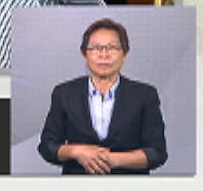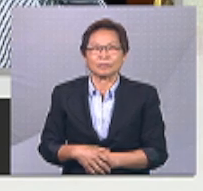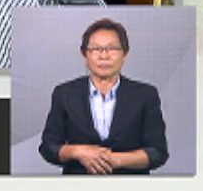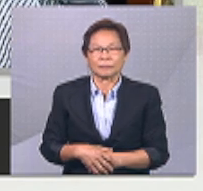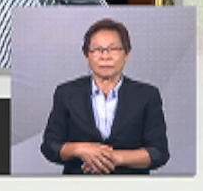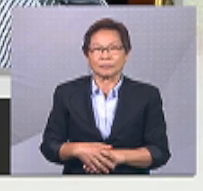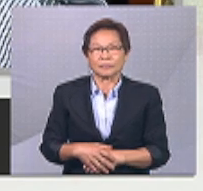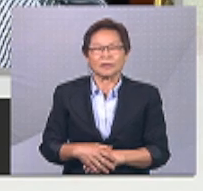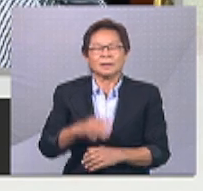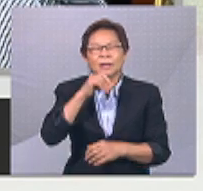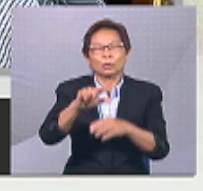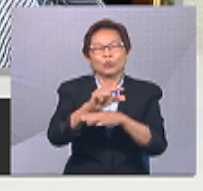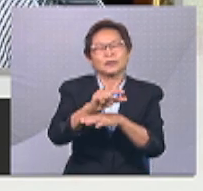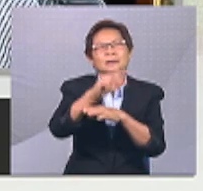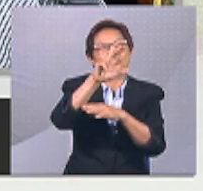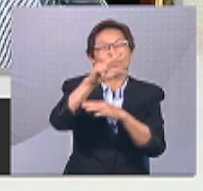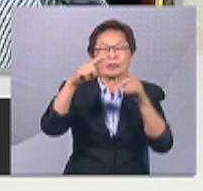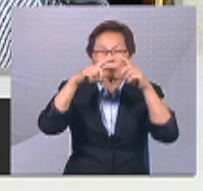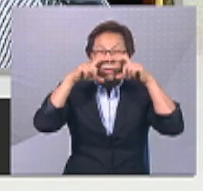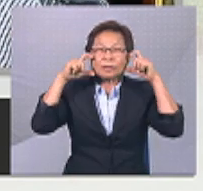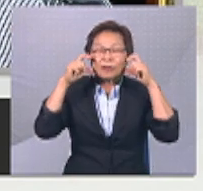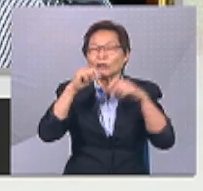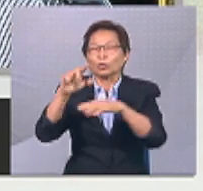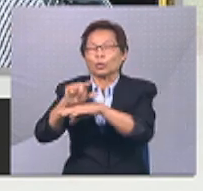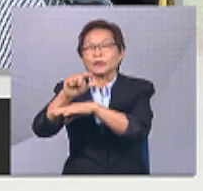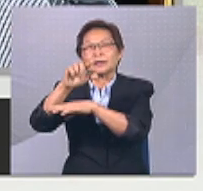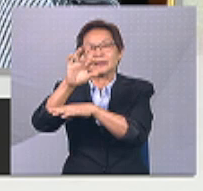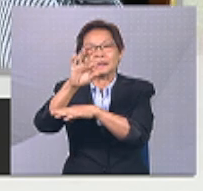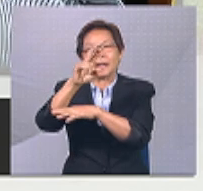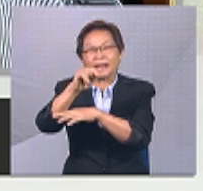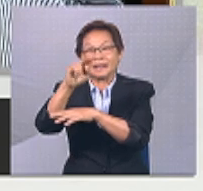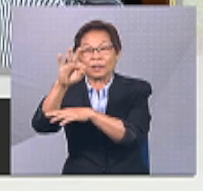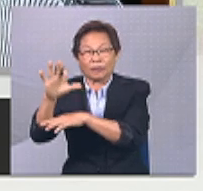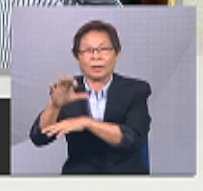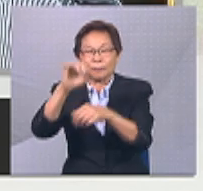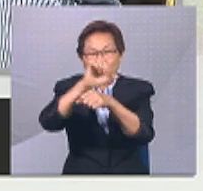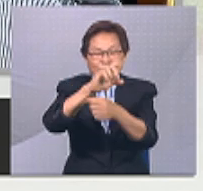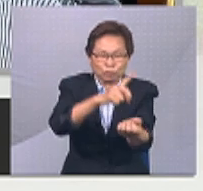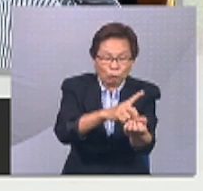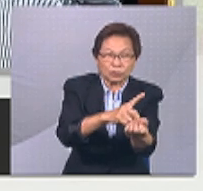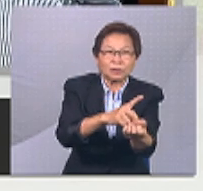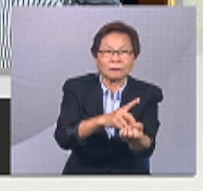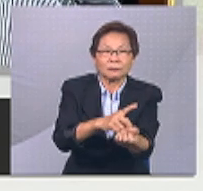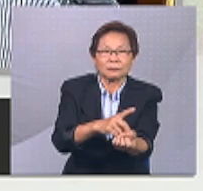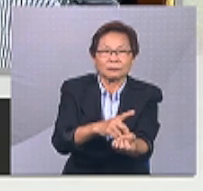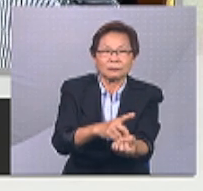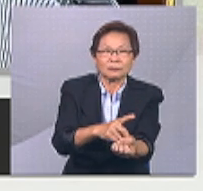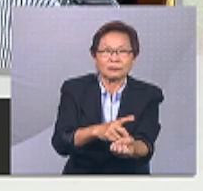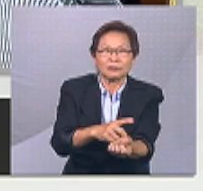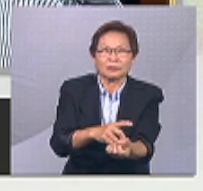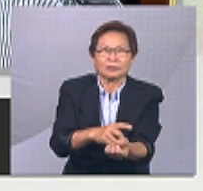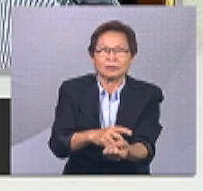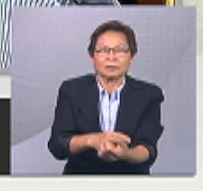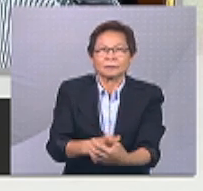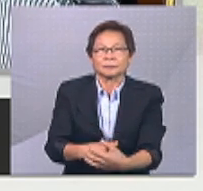menggunakan N95. Adakah ini langkah jimatan dan tidakkah ia open the petugas kesihatan kepada bahaya? Yang ketiga,